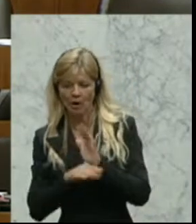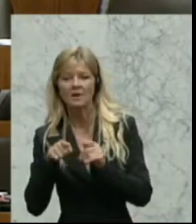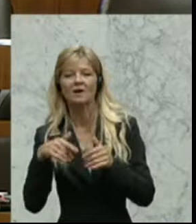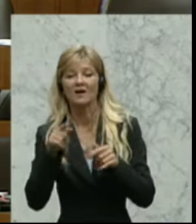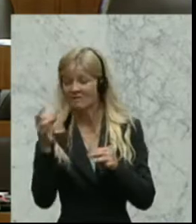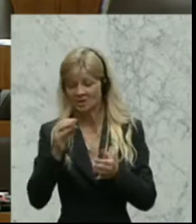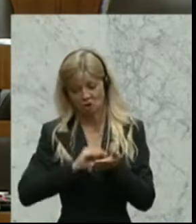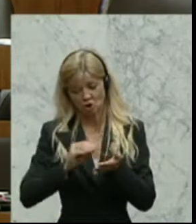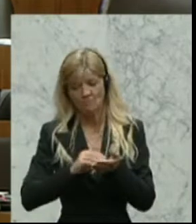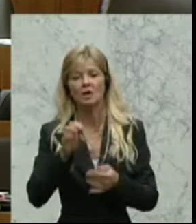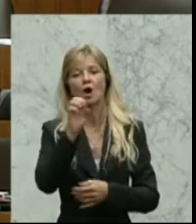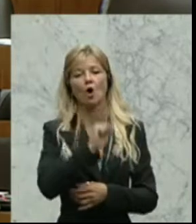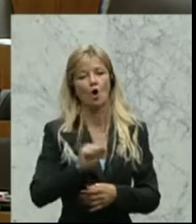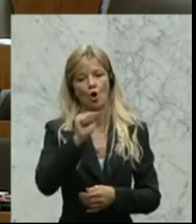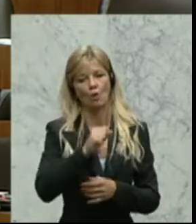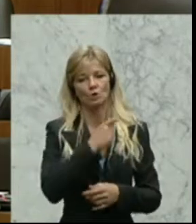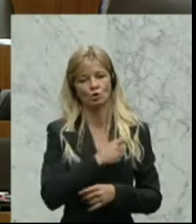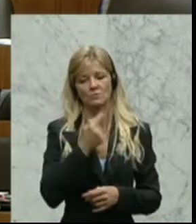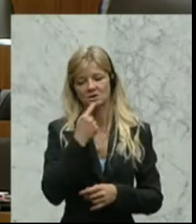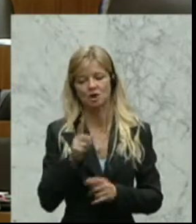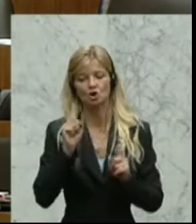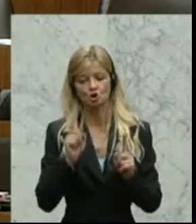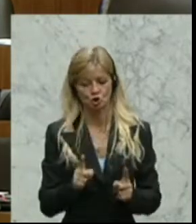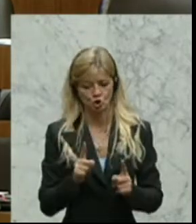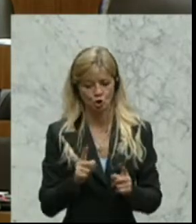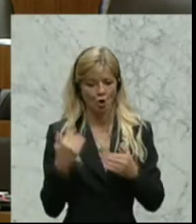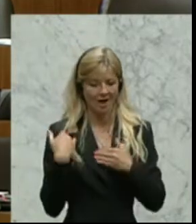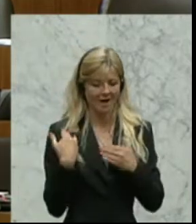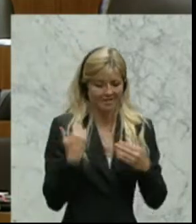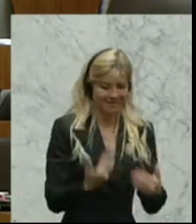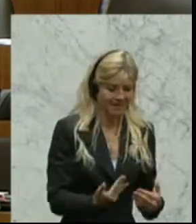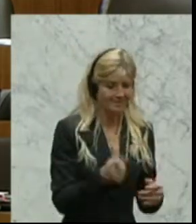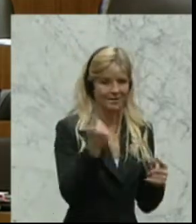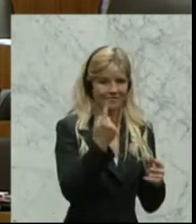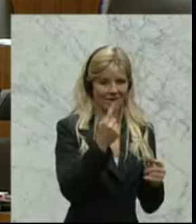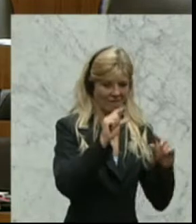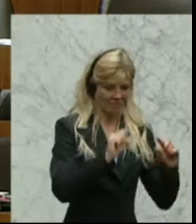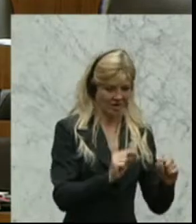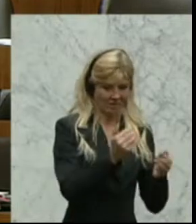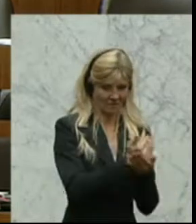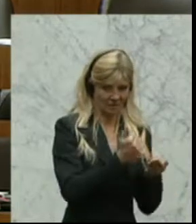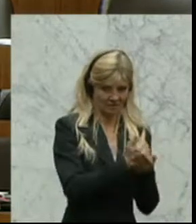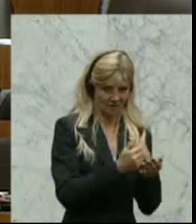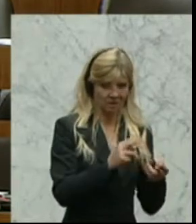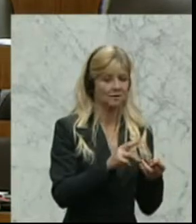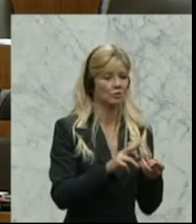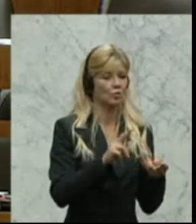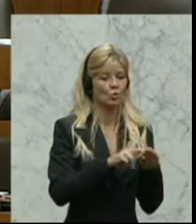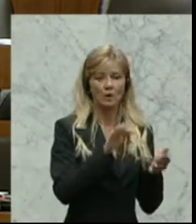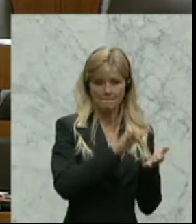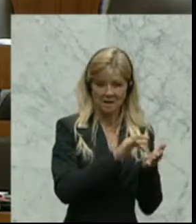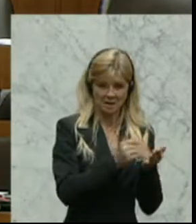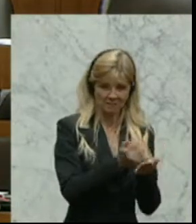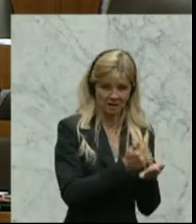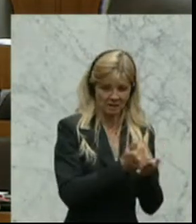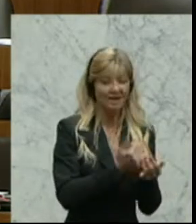Kommission eine Entlastung der unteren und mittleren Einkommen, ja, durch Gegenfinanzierung von